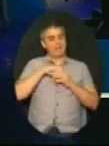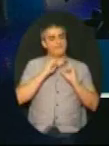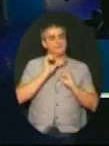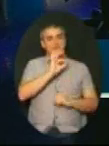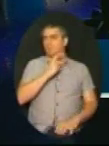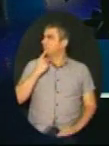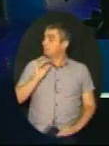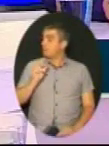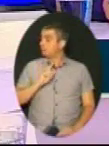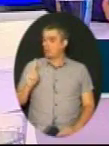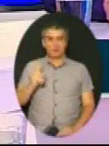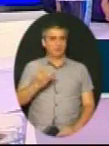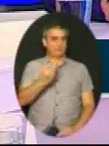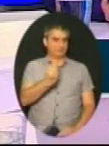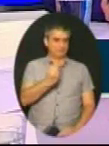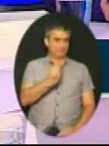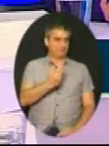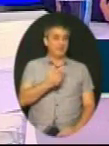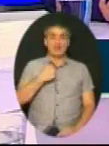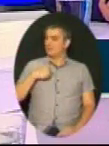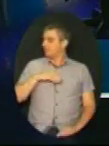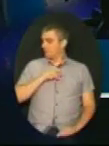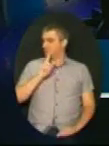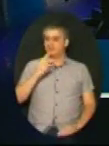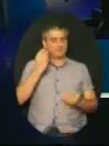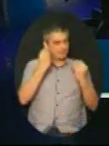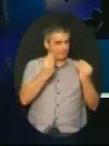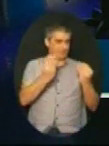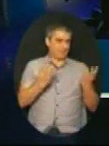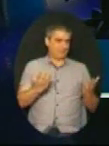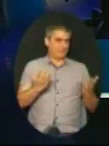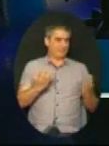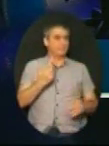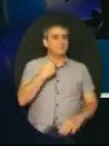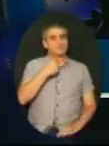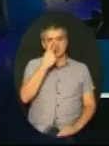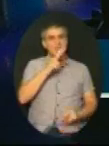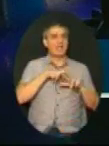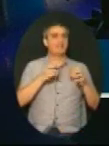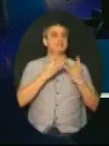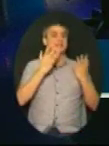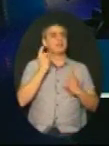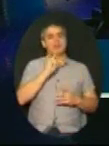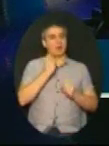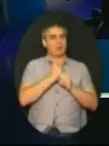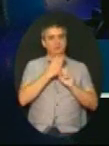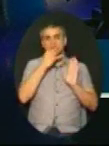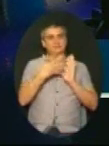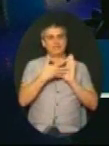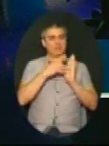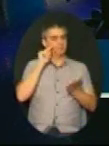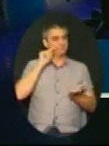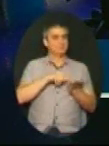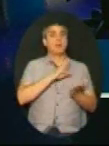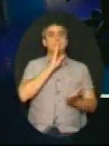רוצה, לפני שאנחנו מגיעים... שנייה, אני אפשר לך לסיים. אני חולק. שנייה, רוני. בואו נראה ארץ נהדרת, בלי לעשות סקר, שמה את